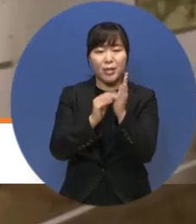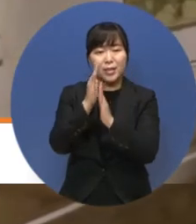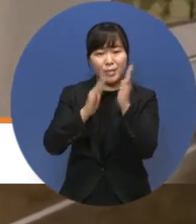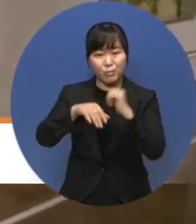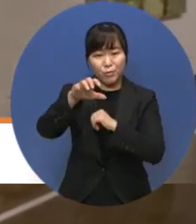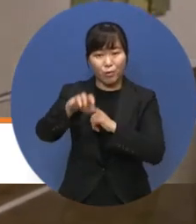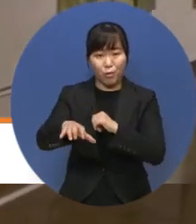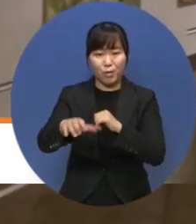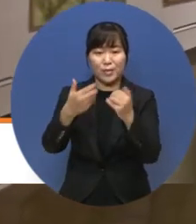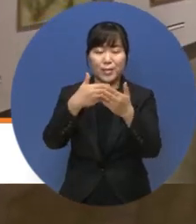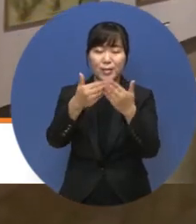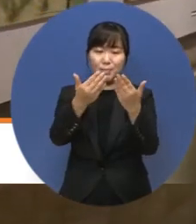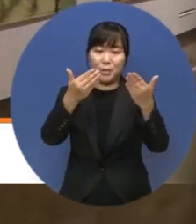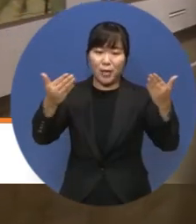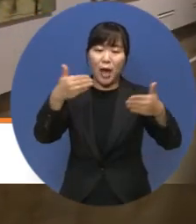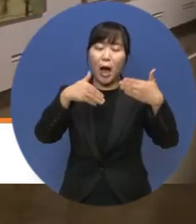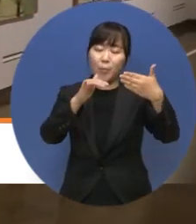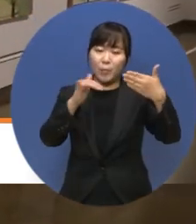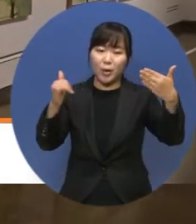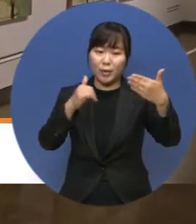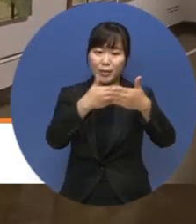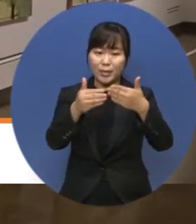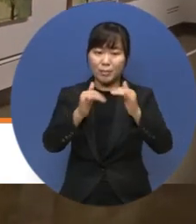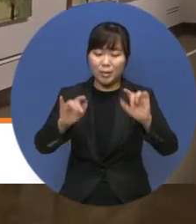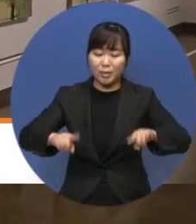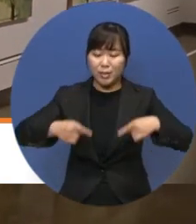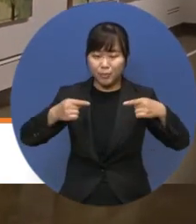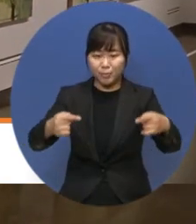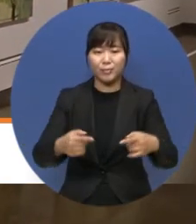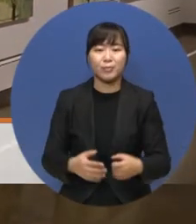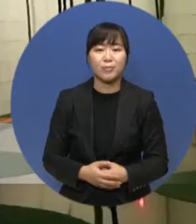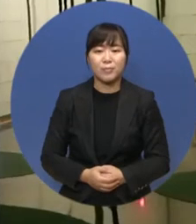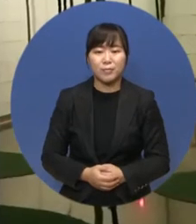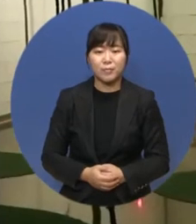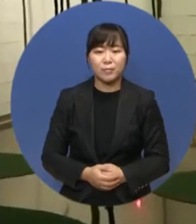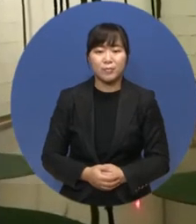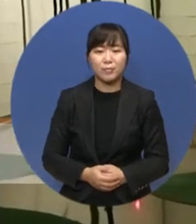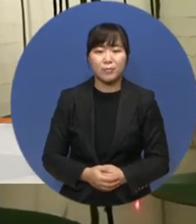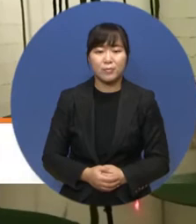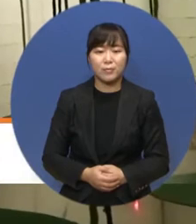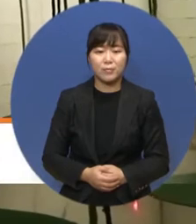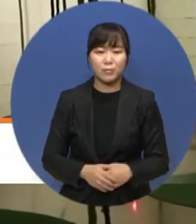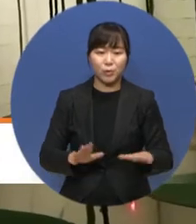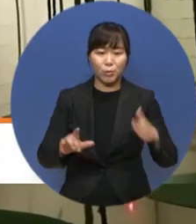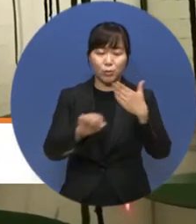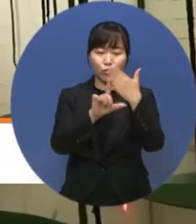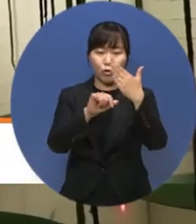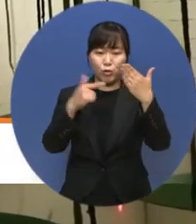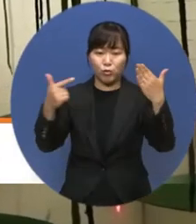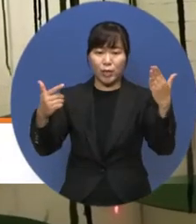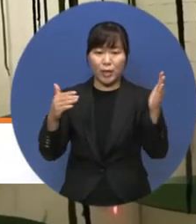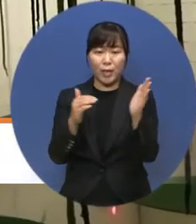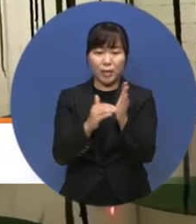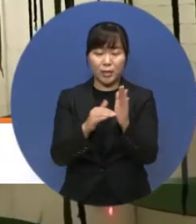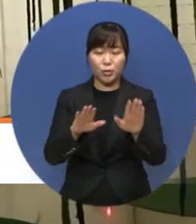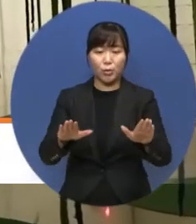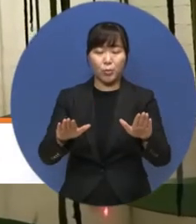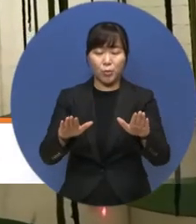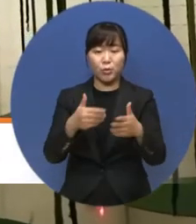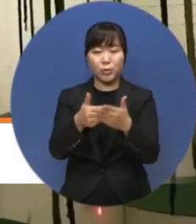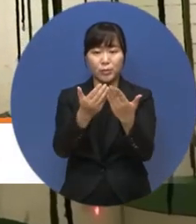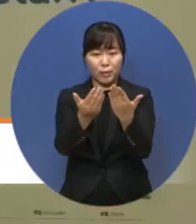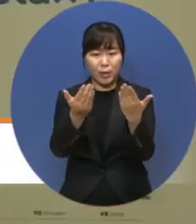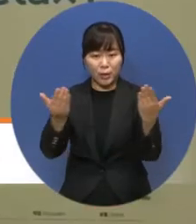전시회가 9명의 작가가 참여해 열리고 있습니다. 오는 9월 6일까지 열리는 이번